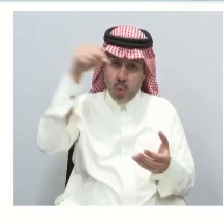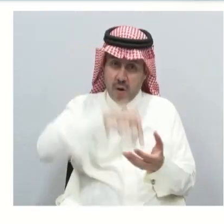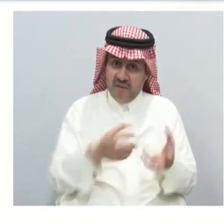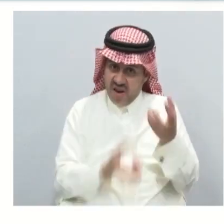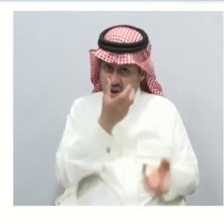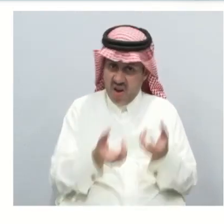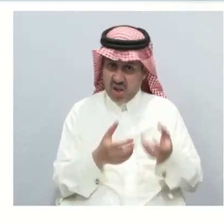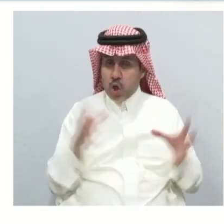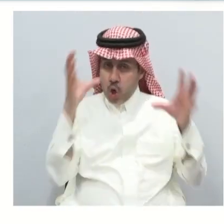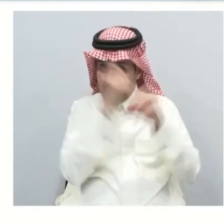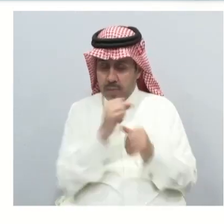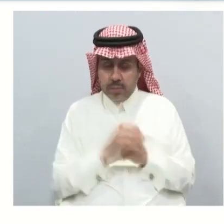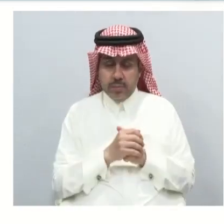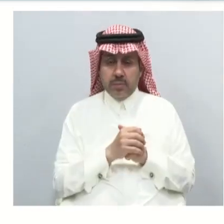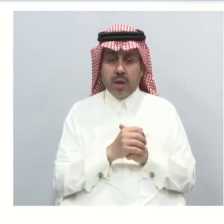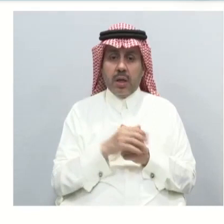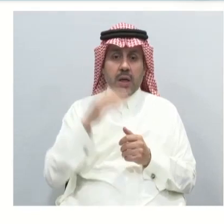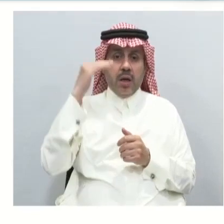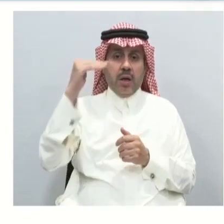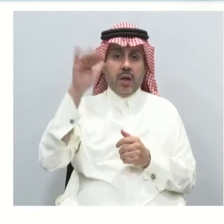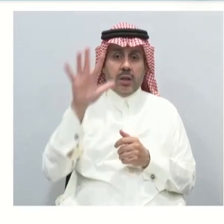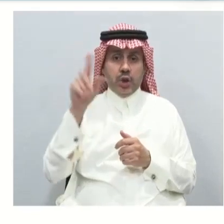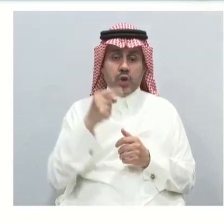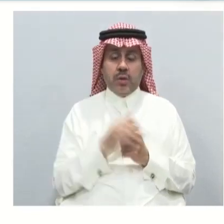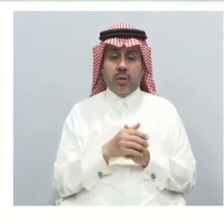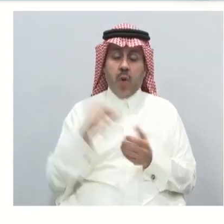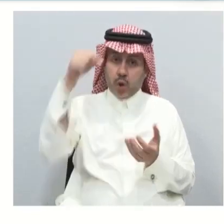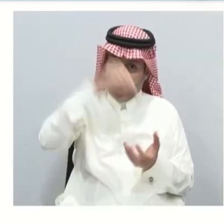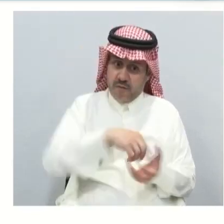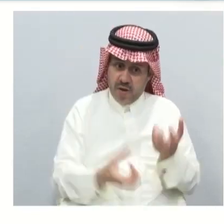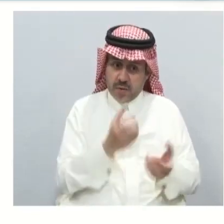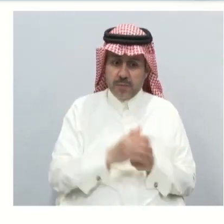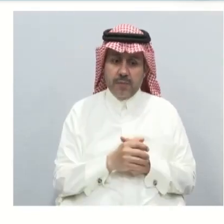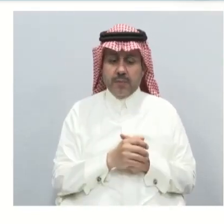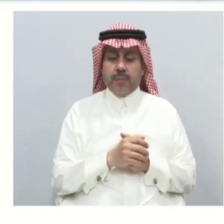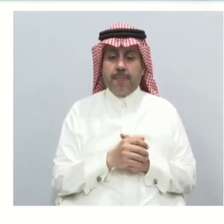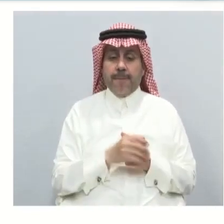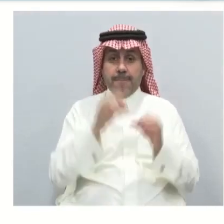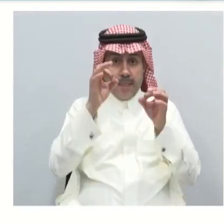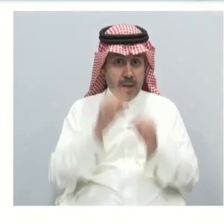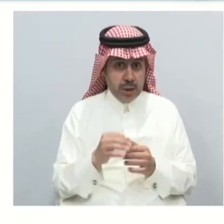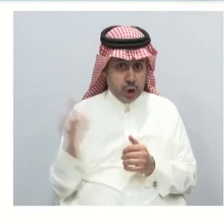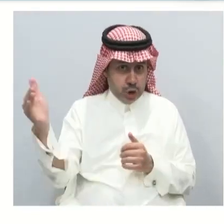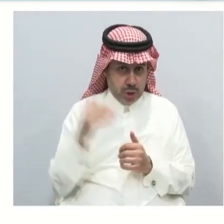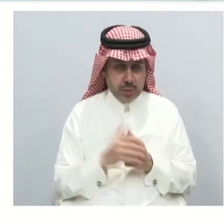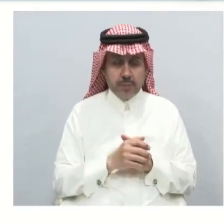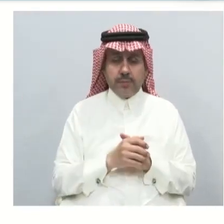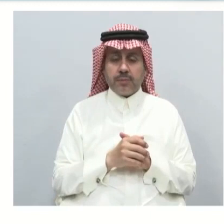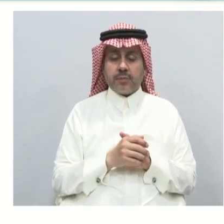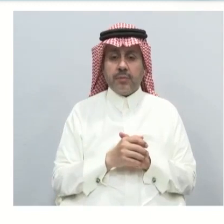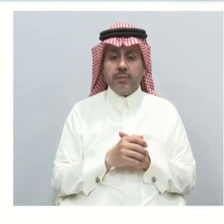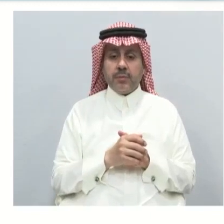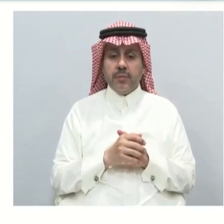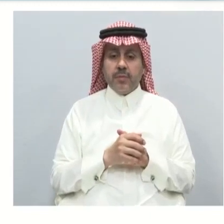يعبدون من دون الله فهدوهم الى صراط الجحيم هذه الايه جاءت ايات ايضا من خلال هذا